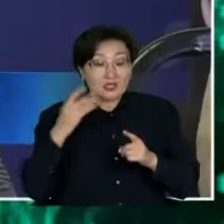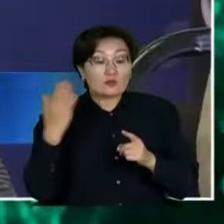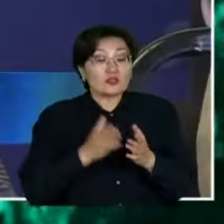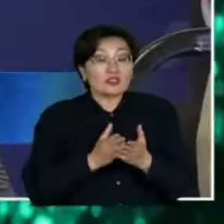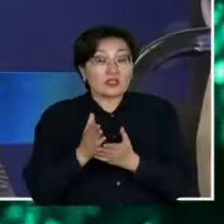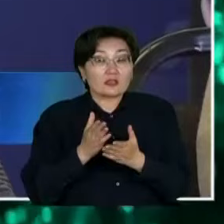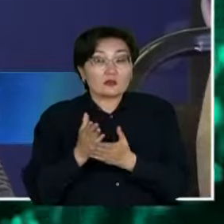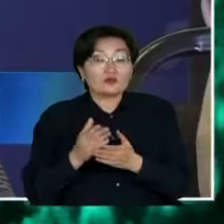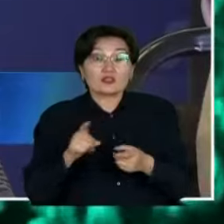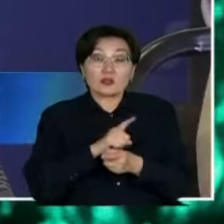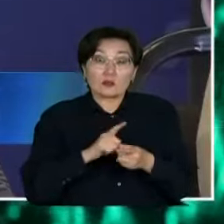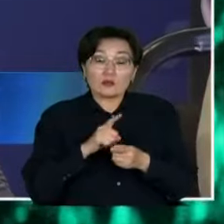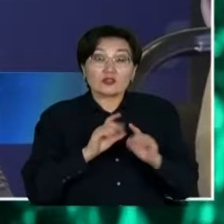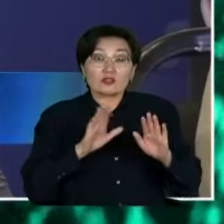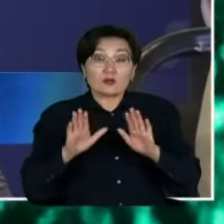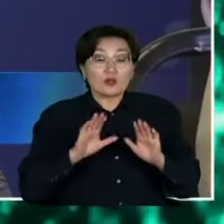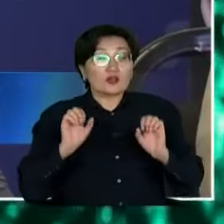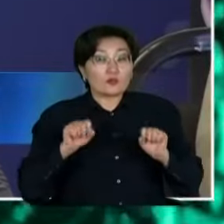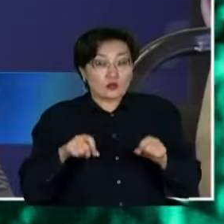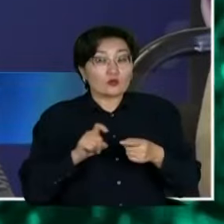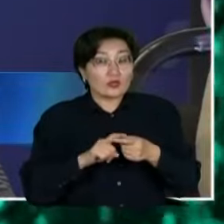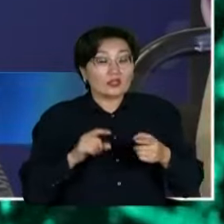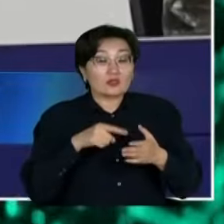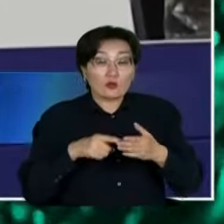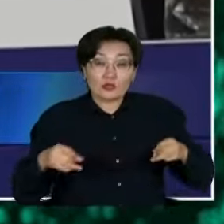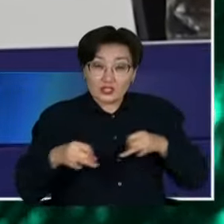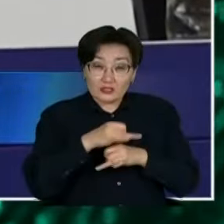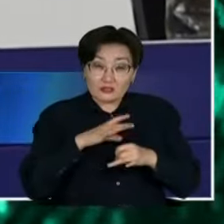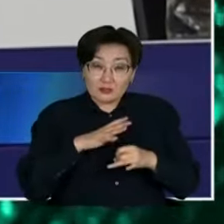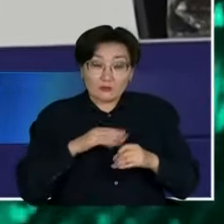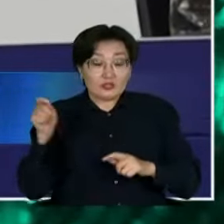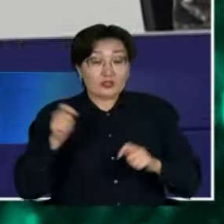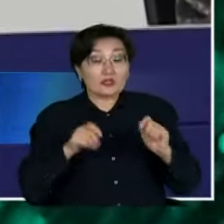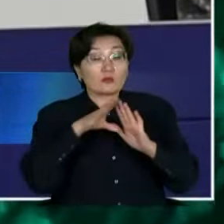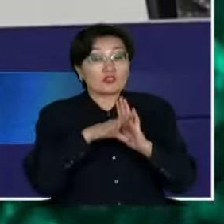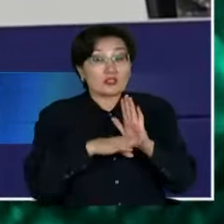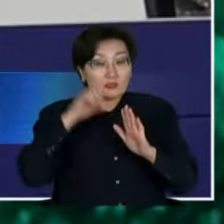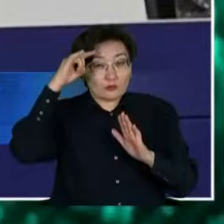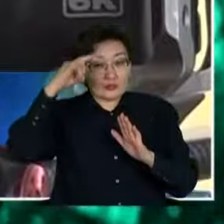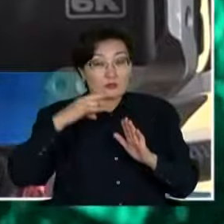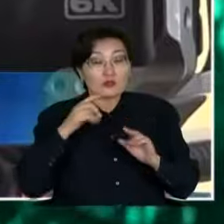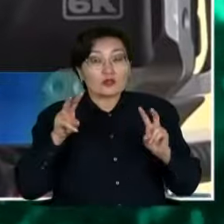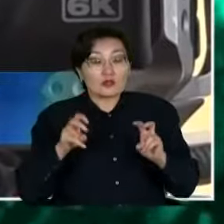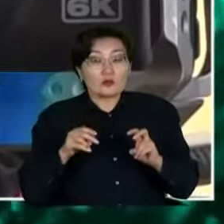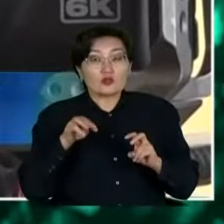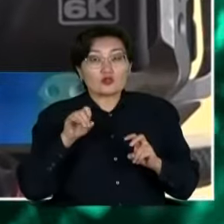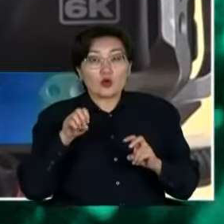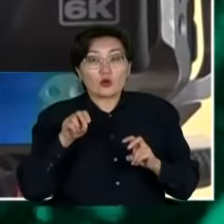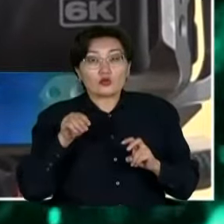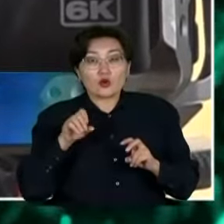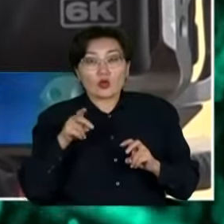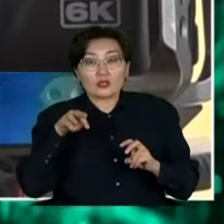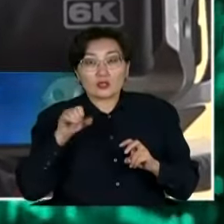саласындағы тенденциялар мен режиссерлардың мүмкіндігі де талқыланды. Атап өтер жайт, фестиваль бағдарламасына Қазақстан атынан «Жоқтау» фильмі қосылып